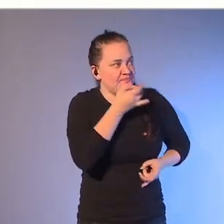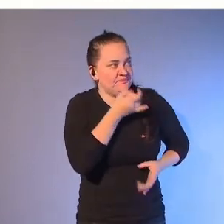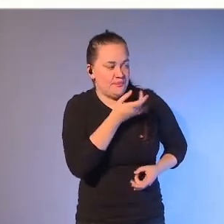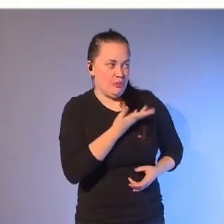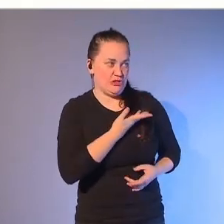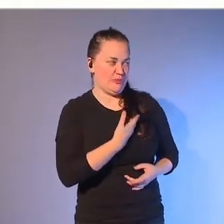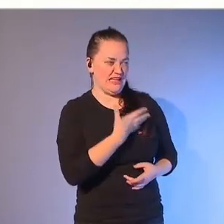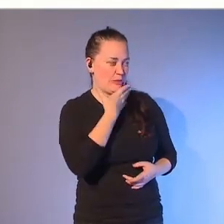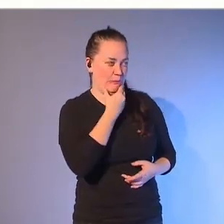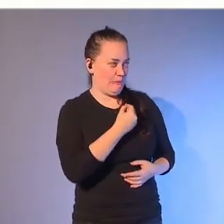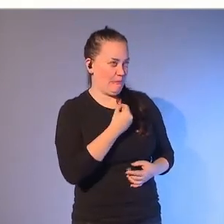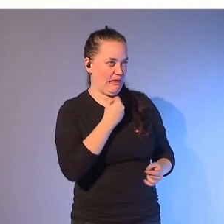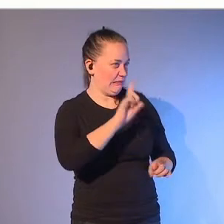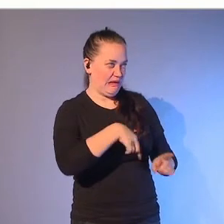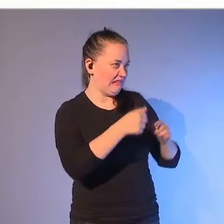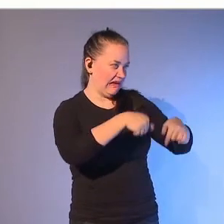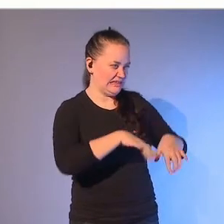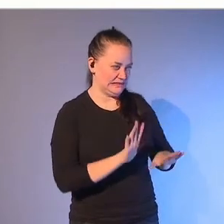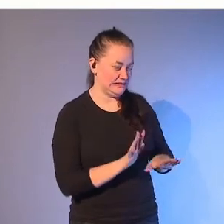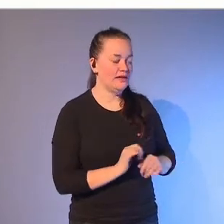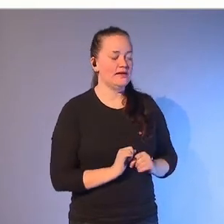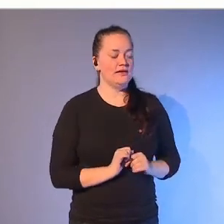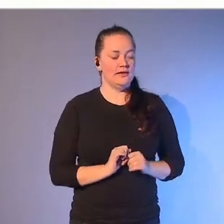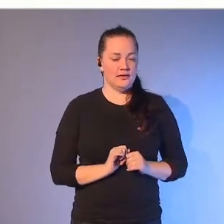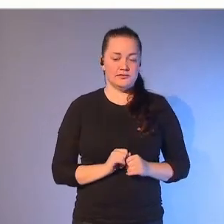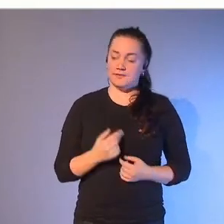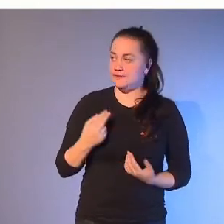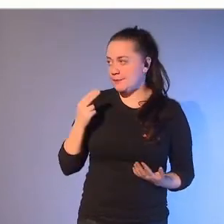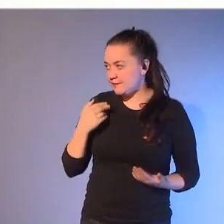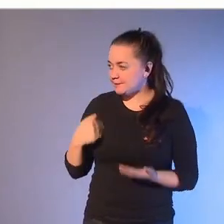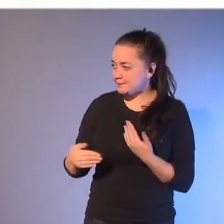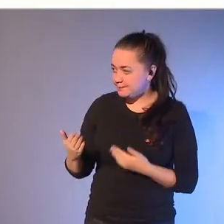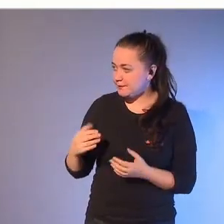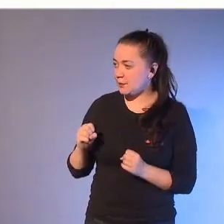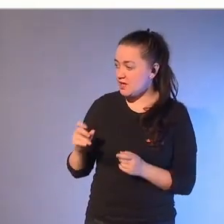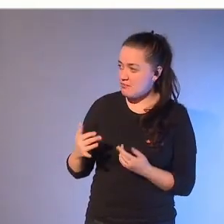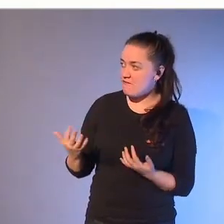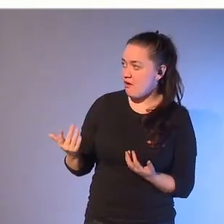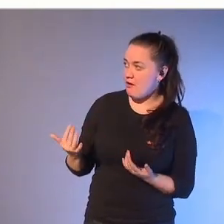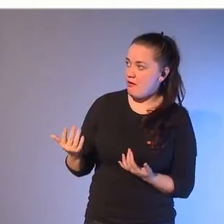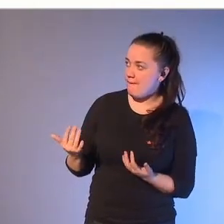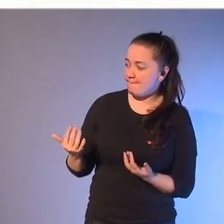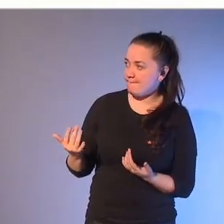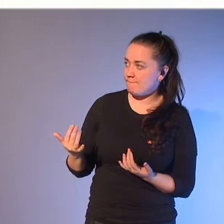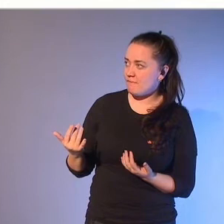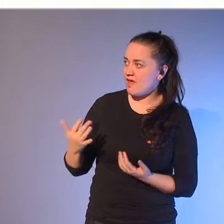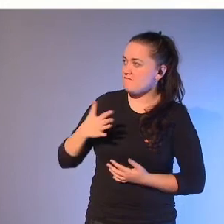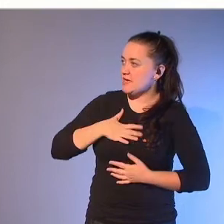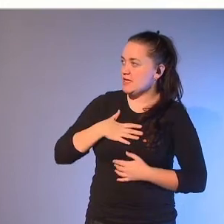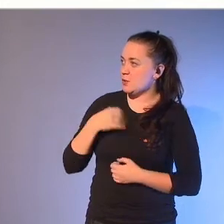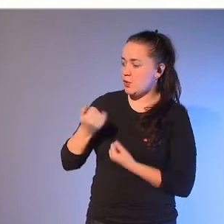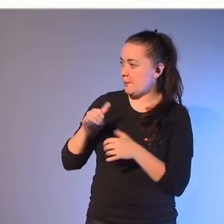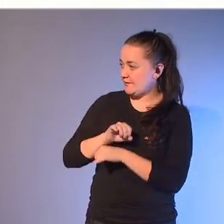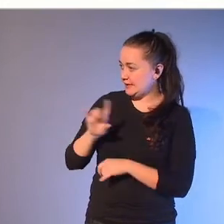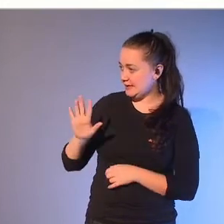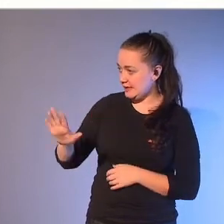ikke egner seg for en gjentakelse. Og så prøver jeg meg nå etter hvert, så, men hva liker du å holde på med på